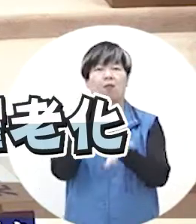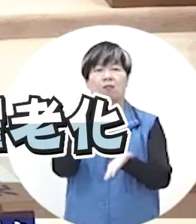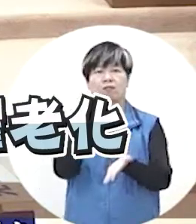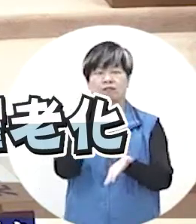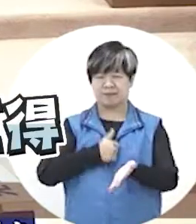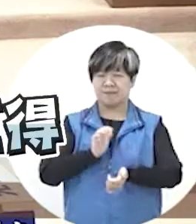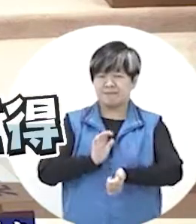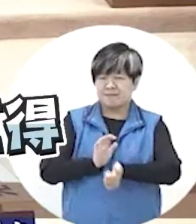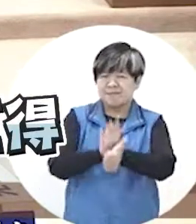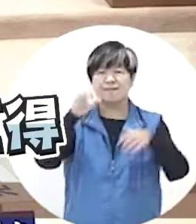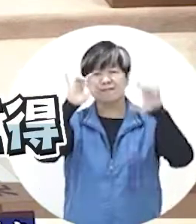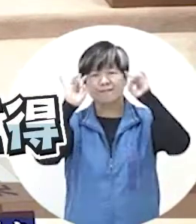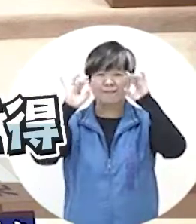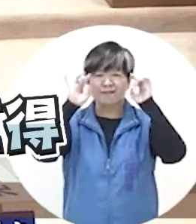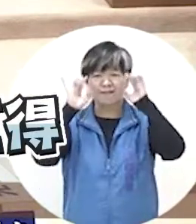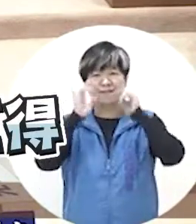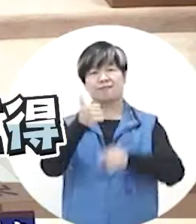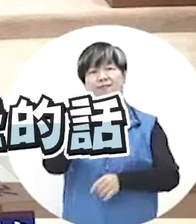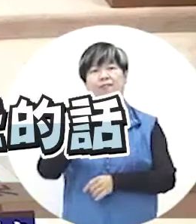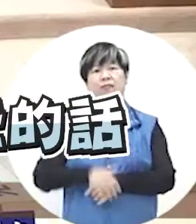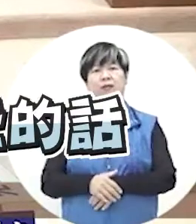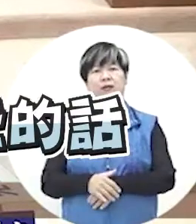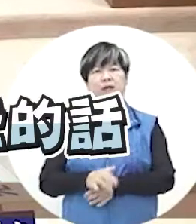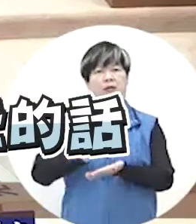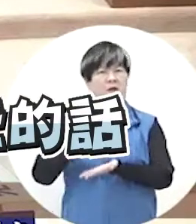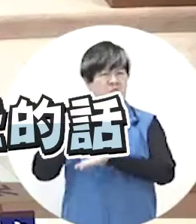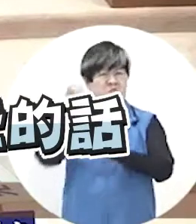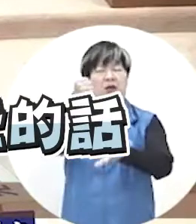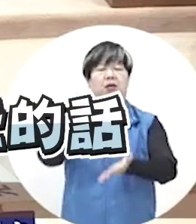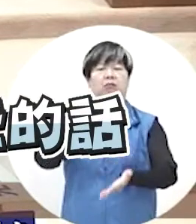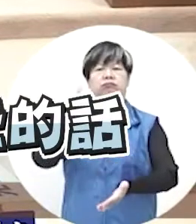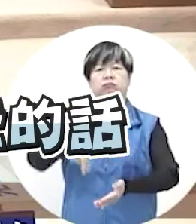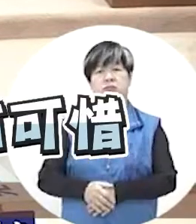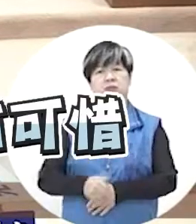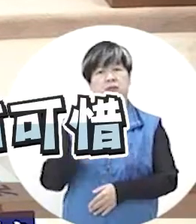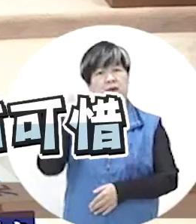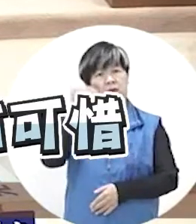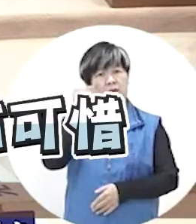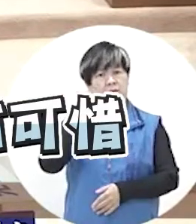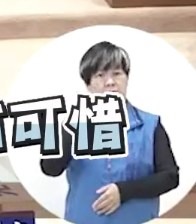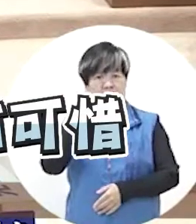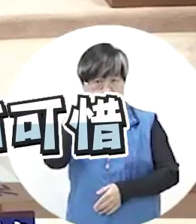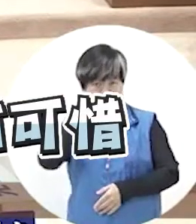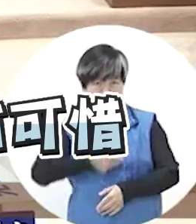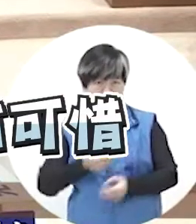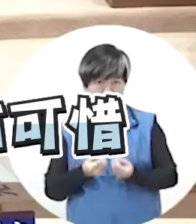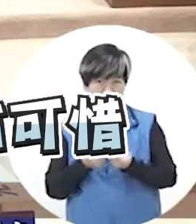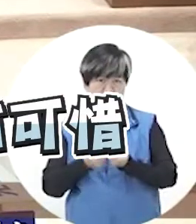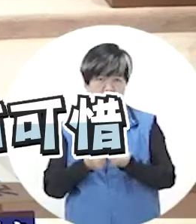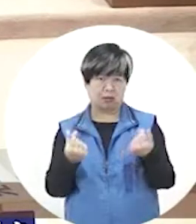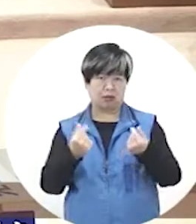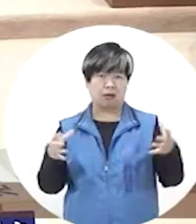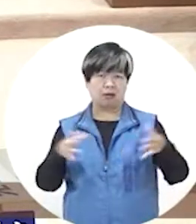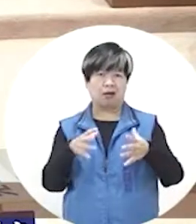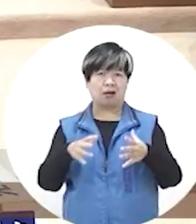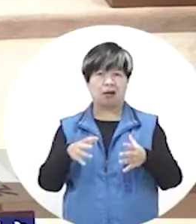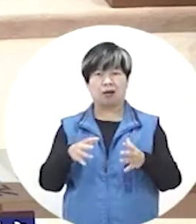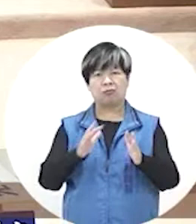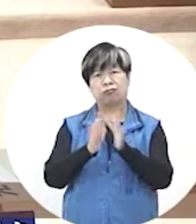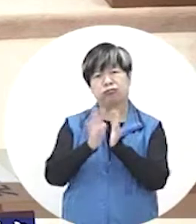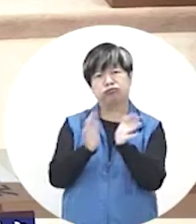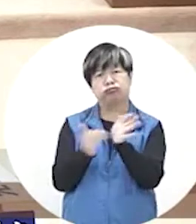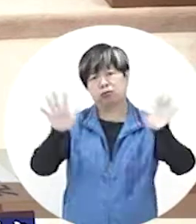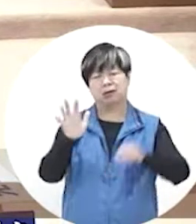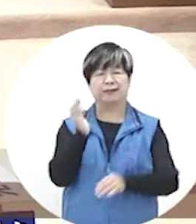这个活跃老化。我认为这个钱花再多都值得了，但是如果说没有做到这些的话呢，感觉放烟火我就觉得有点可惜。那除了